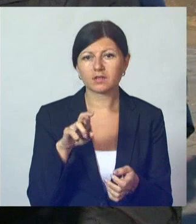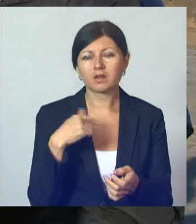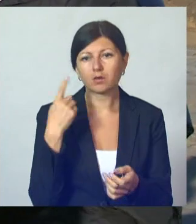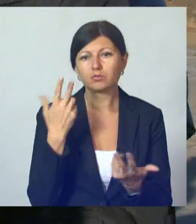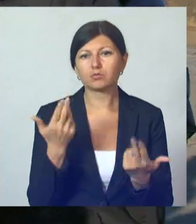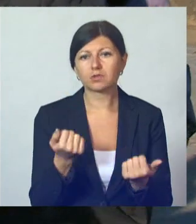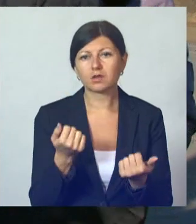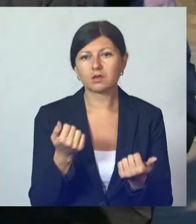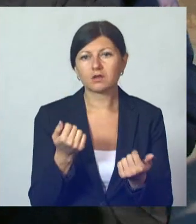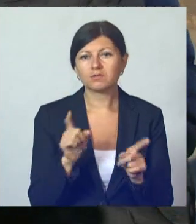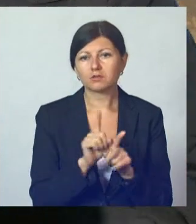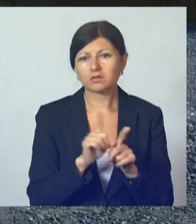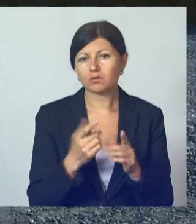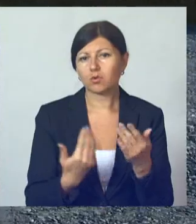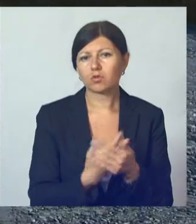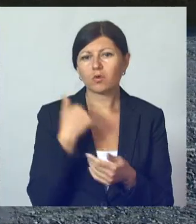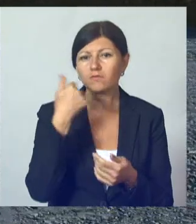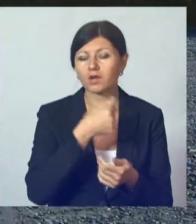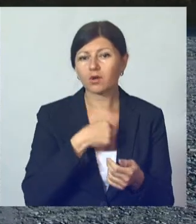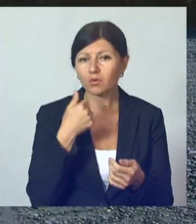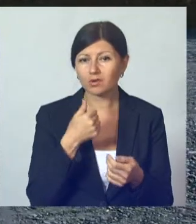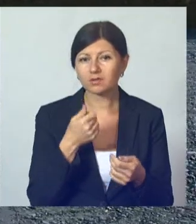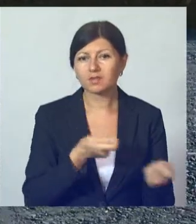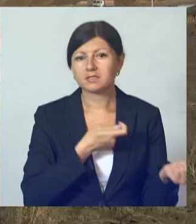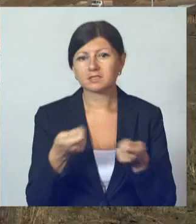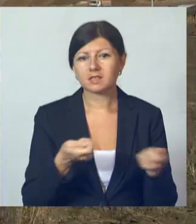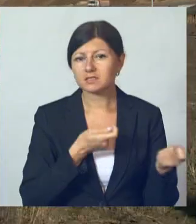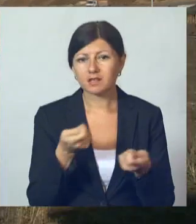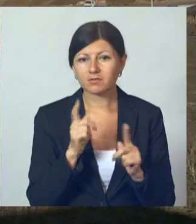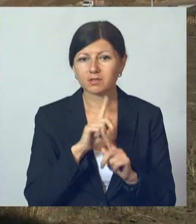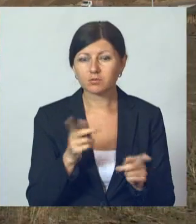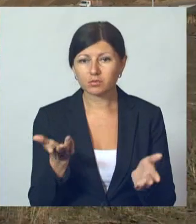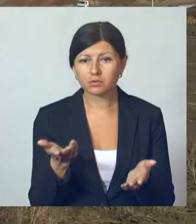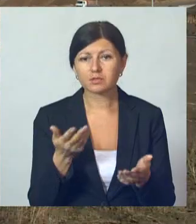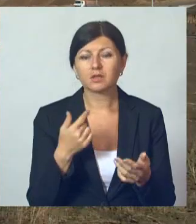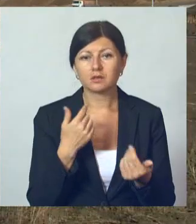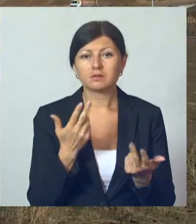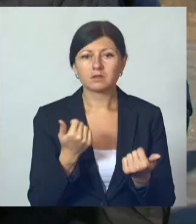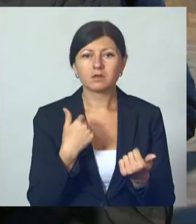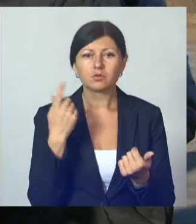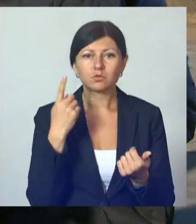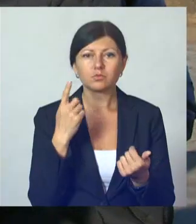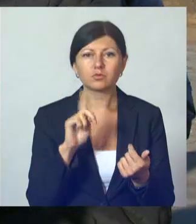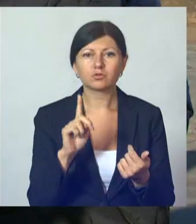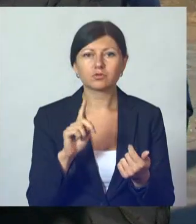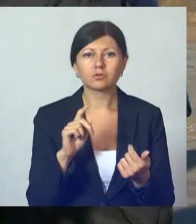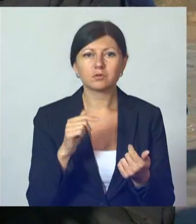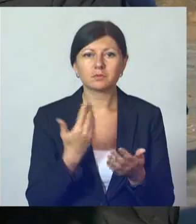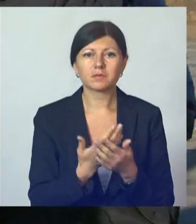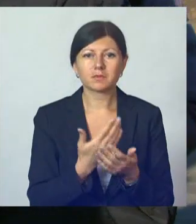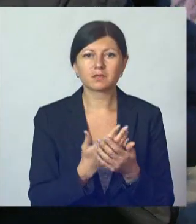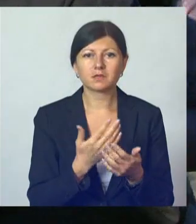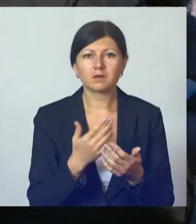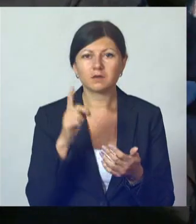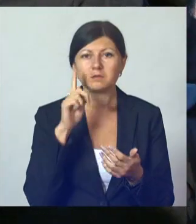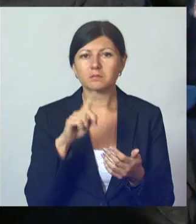есть... что, Вячеслав Ильич, все равно на Новый год поставки, я думаю, что замрут на какой-то момент. Но с учетом сегодняшней тенденции, я думаю, что здесь мы месяц нам